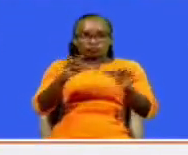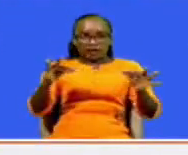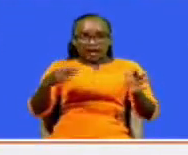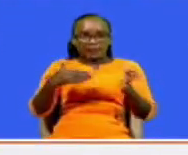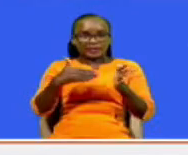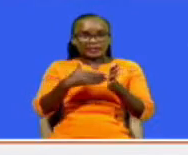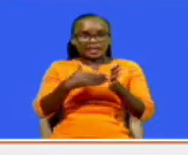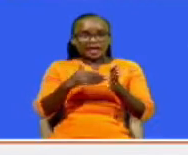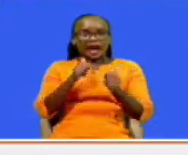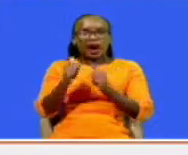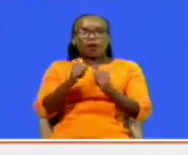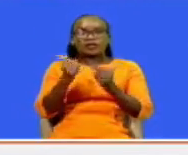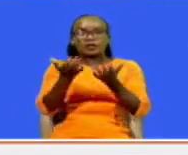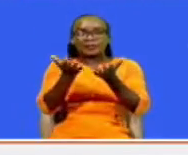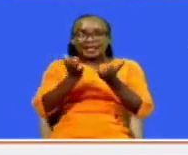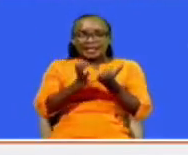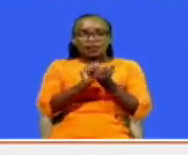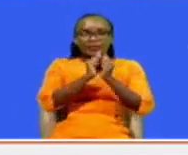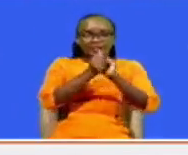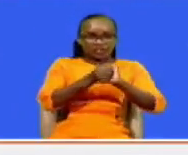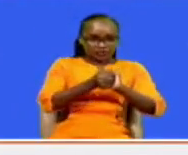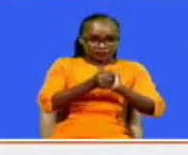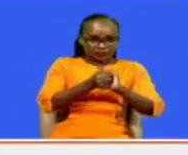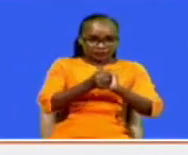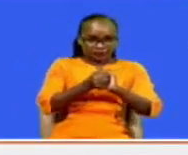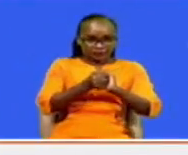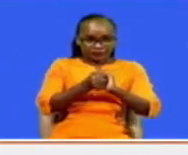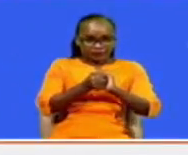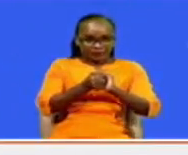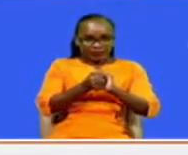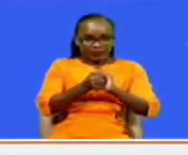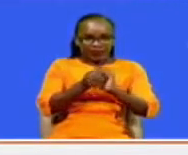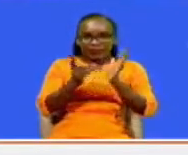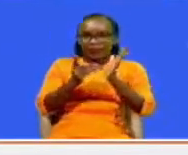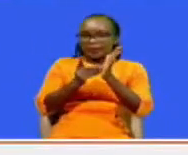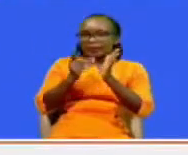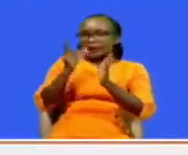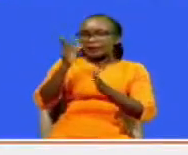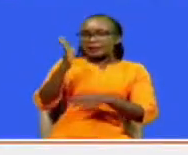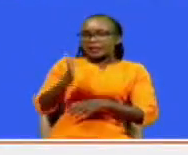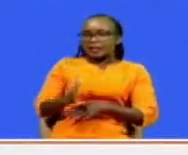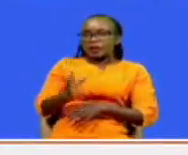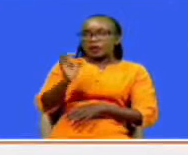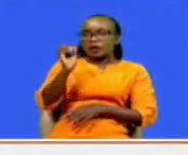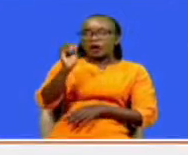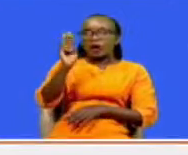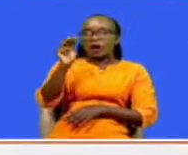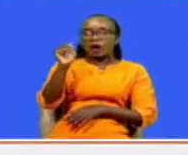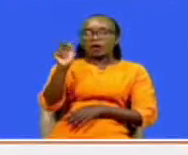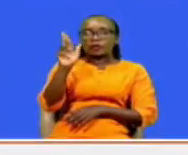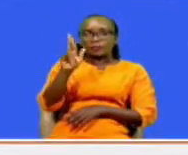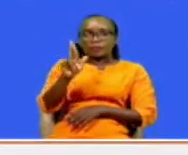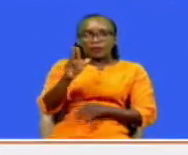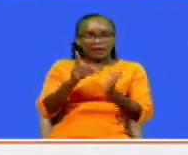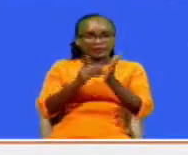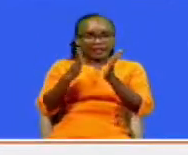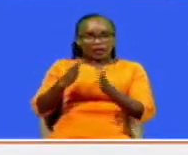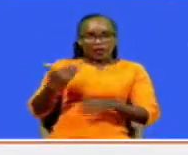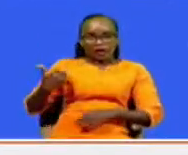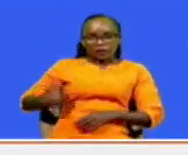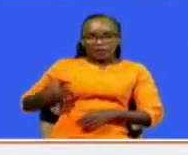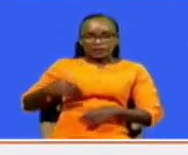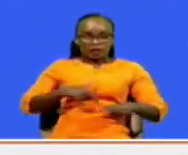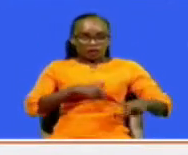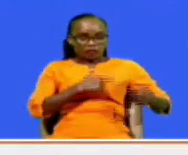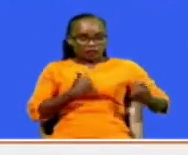iliyofungana ambayo inahitaji kurekebishwa. Daktari Sunil Kumar Dubey ambaye ni daktari wa upasuaji wa